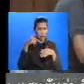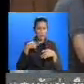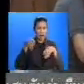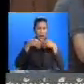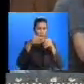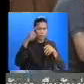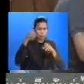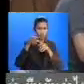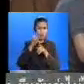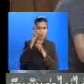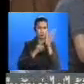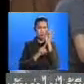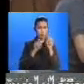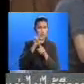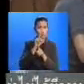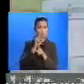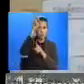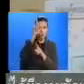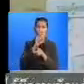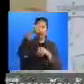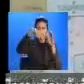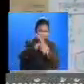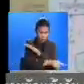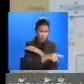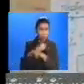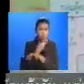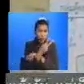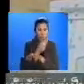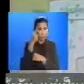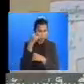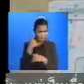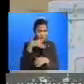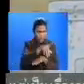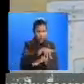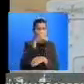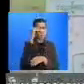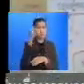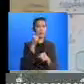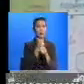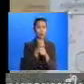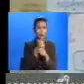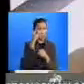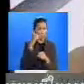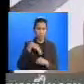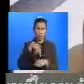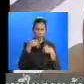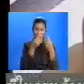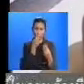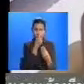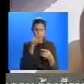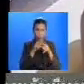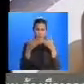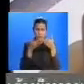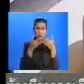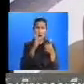บริเวณน้ำลึกหากพบว่ามีมวลสารอยู่ใต้อยู่ในตู้คอนเทนเนอร์ก็จะดึงขึ้นมาก่อนนำขึ้นมาบนบกเพื่อให้ดูพร้อมกันที่ท่า